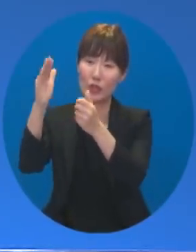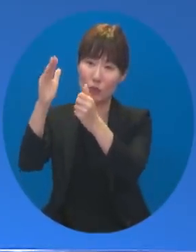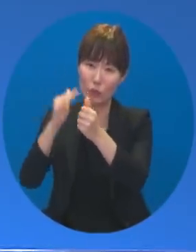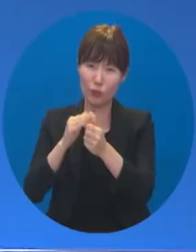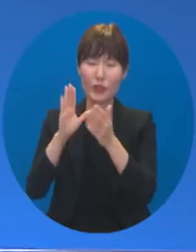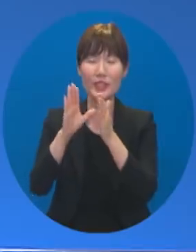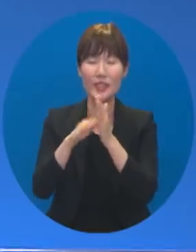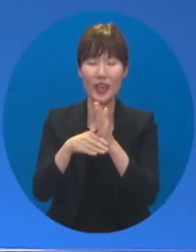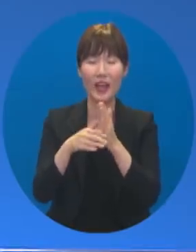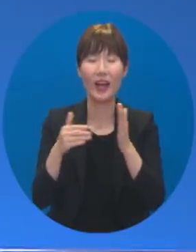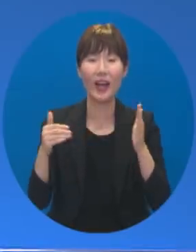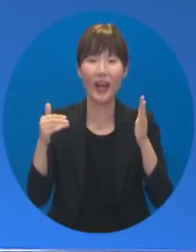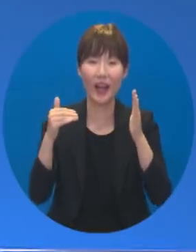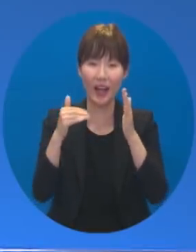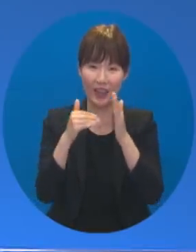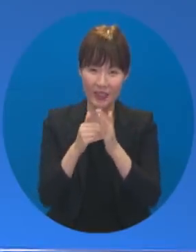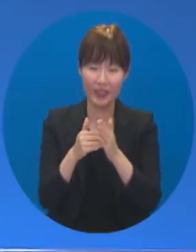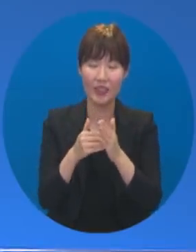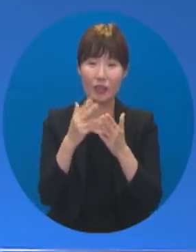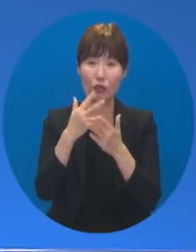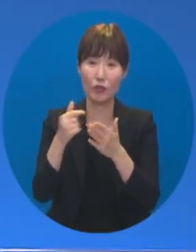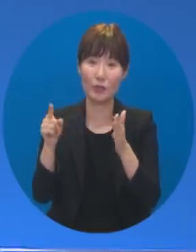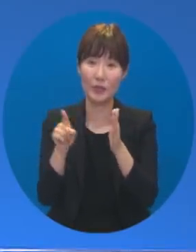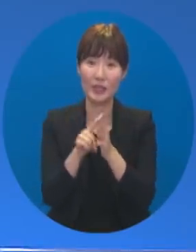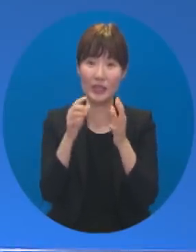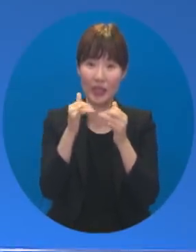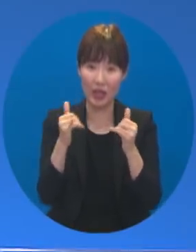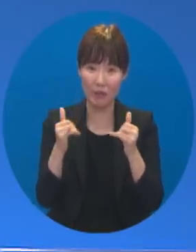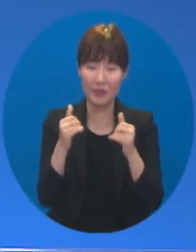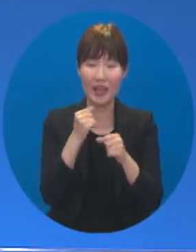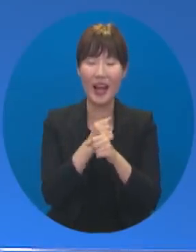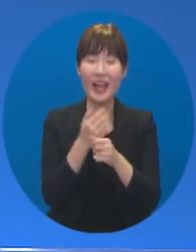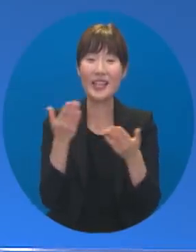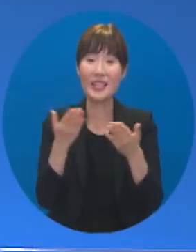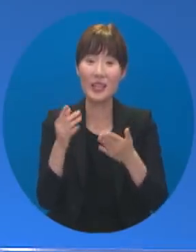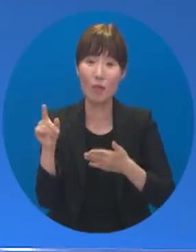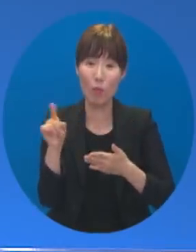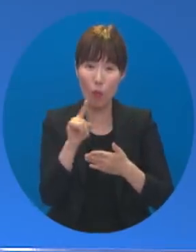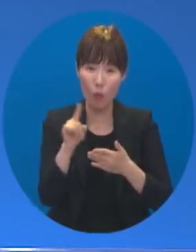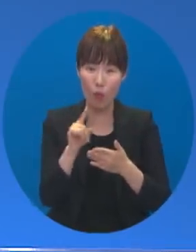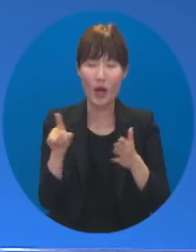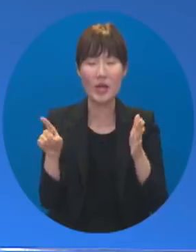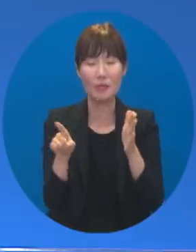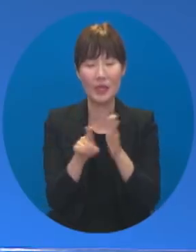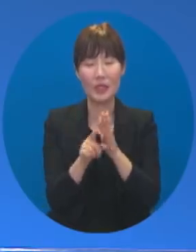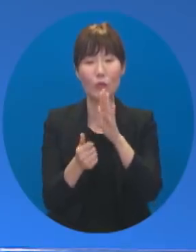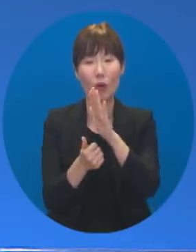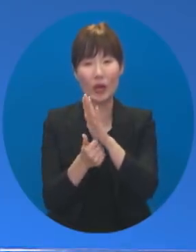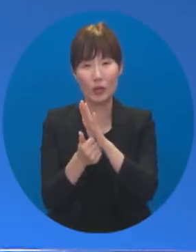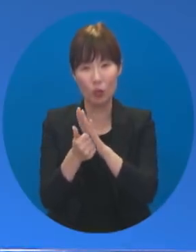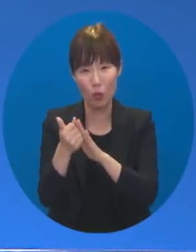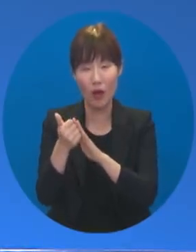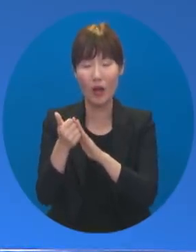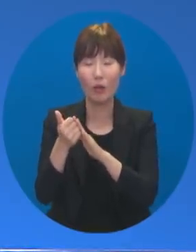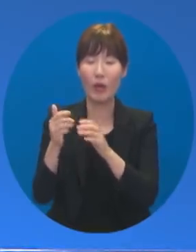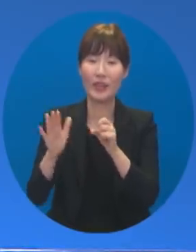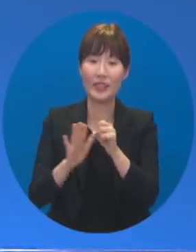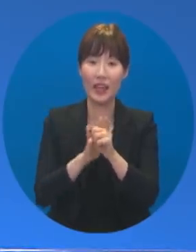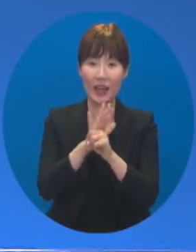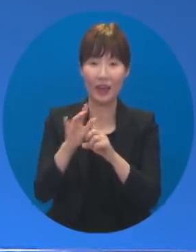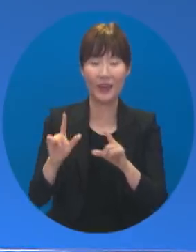주님을 믿는 사람으로서 해야 될 일은 이 희미한 세상 속에서 믿음과 소망과 사랑을 가지고